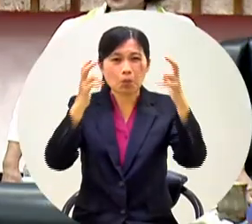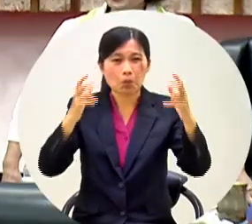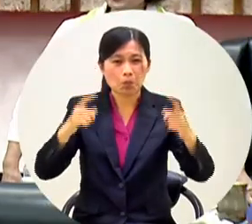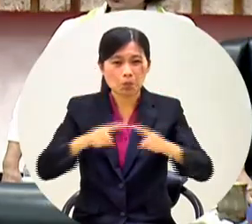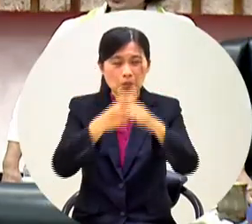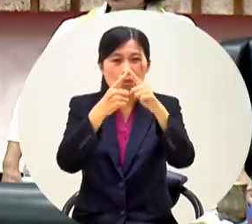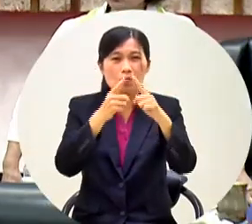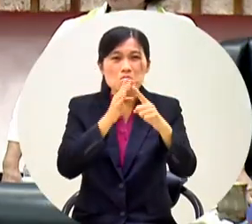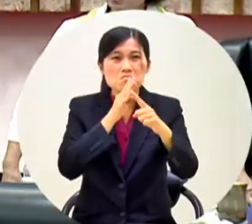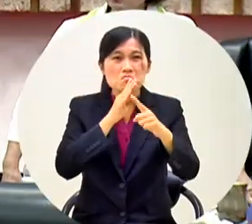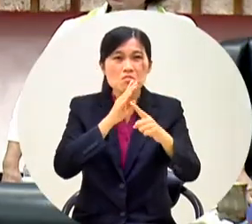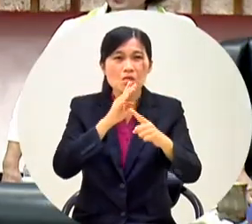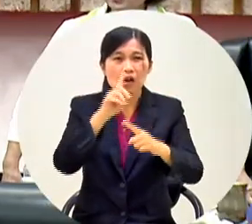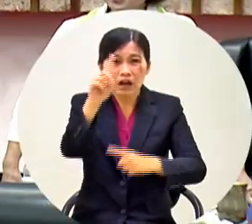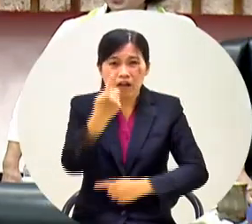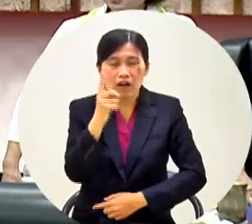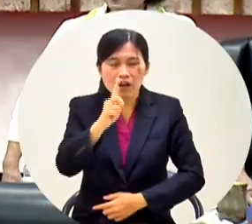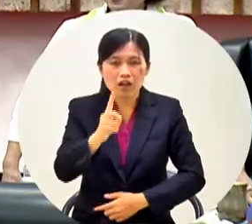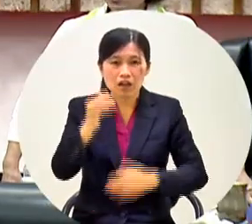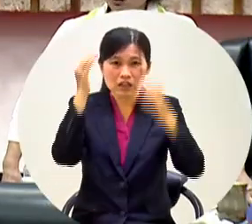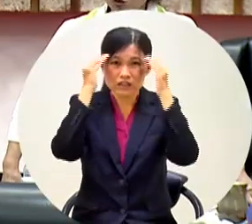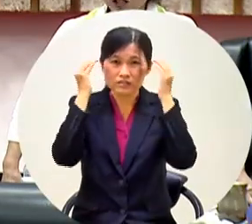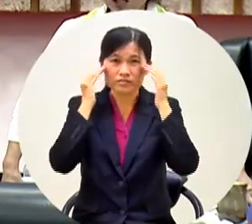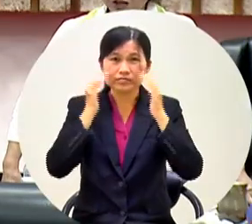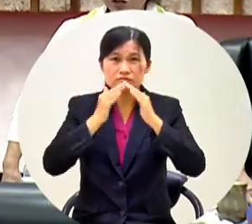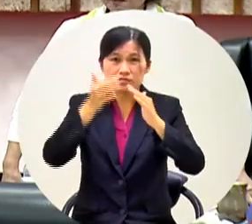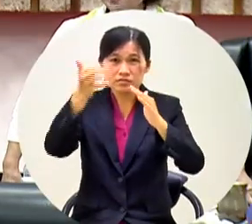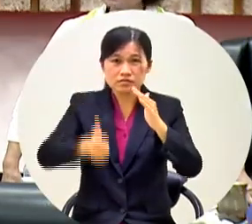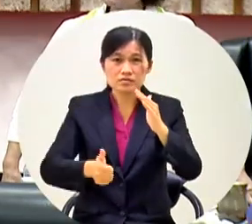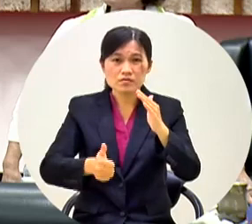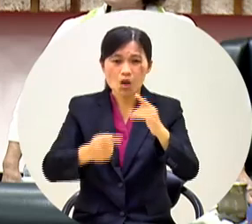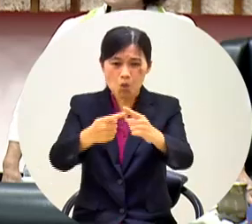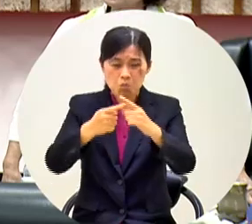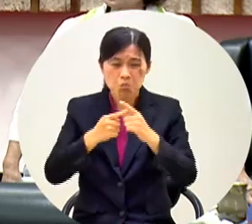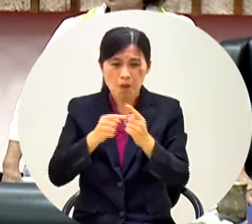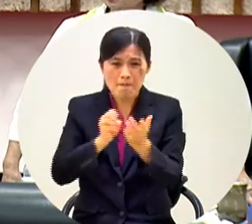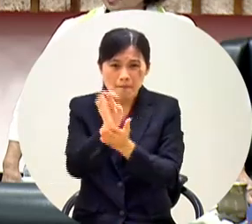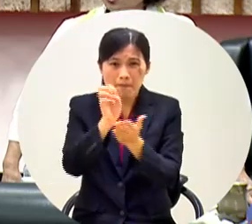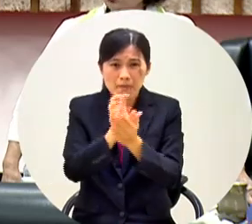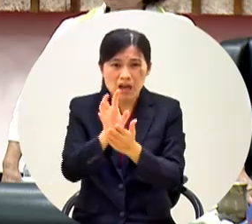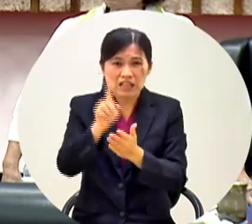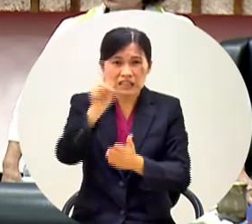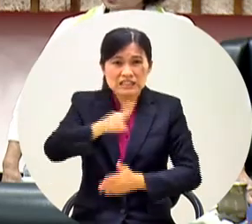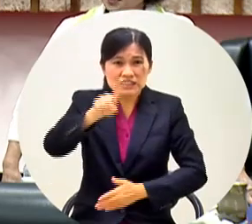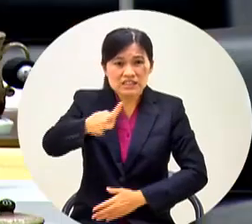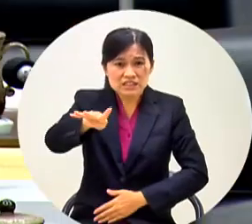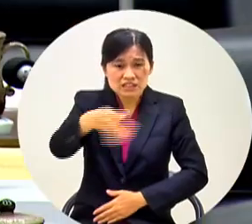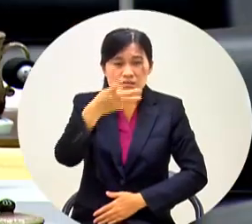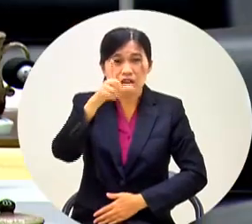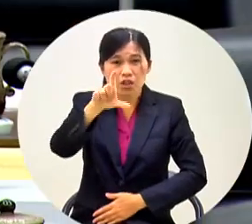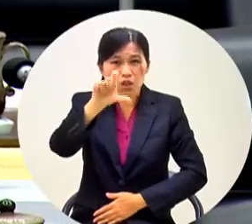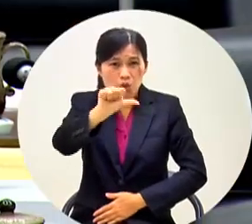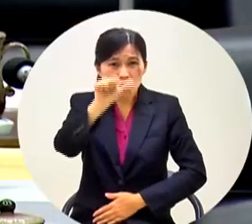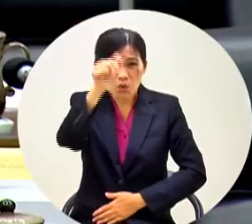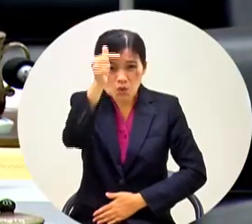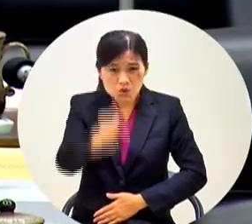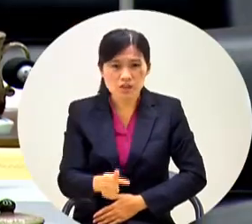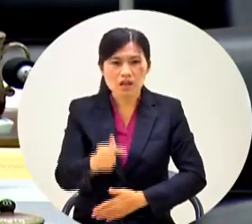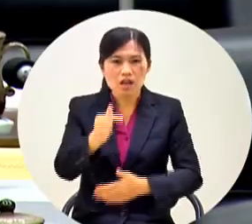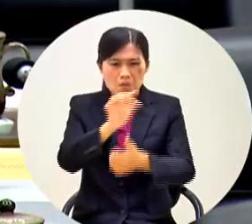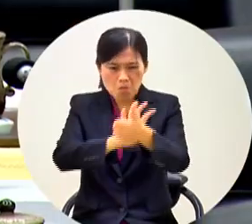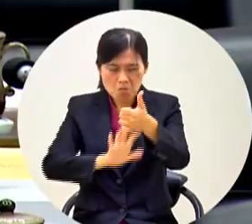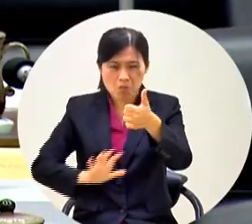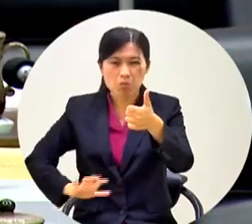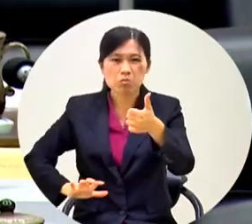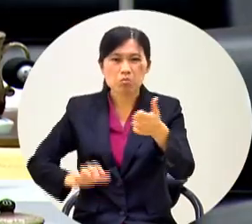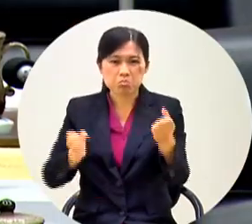列席议会做报告，他的1465亿造成的。然后也因为国民党